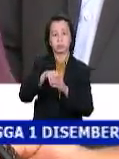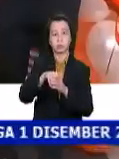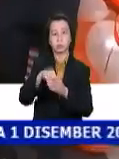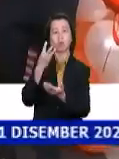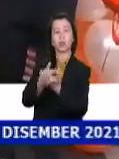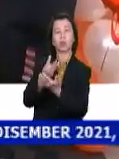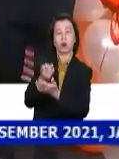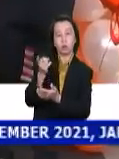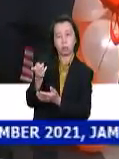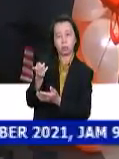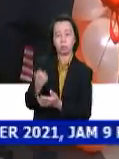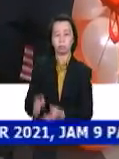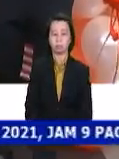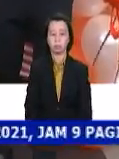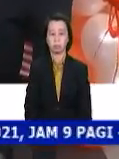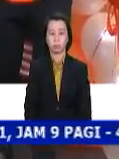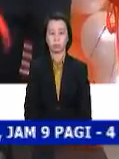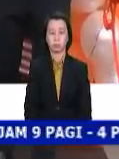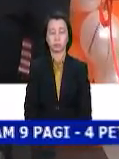kewangan juga.